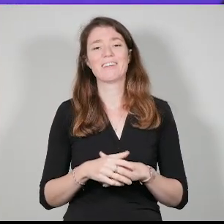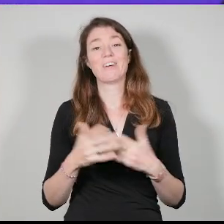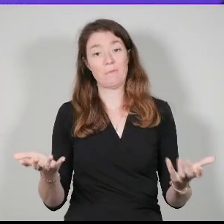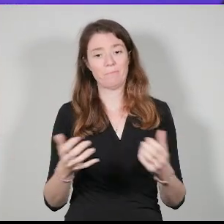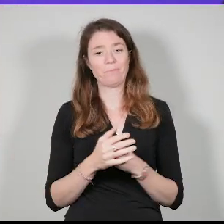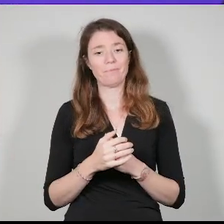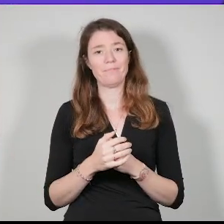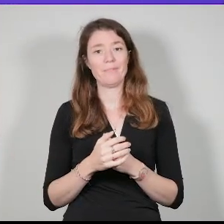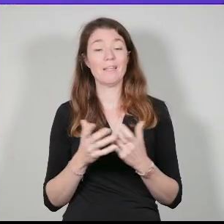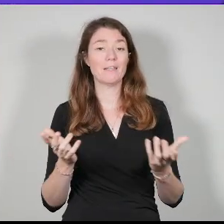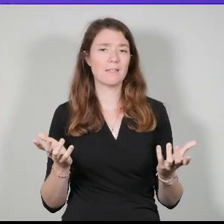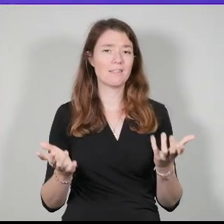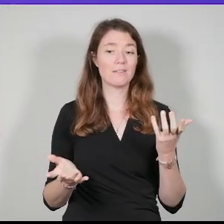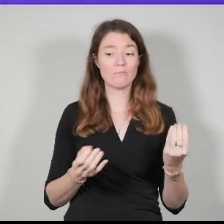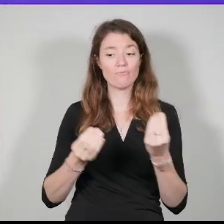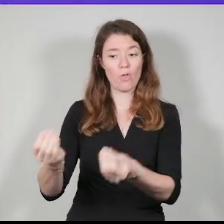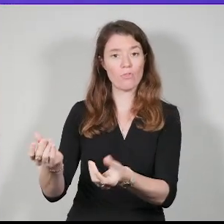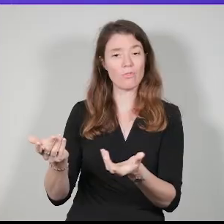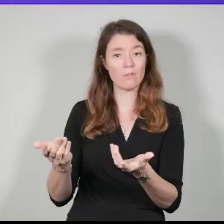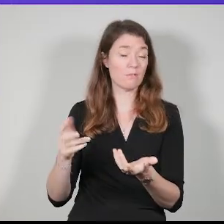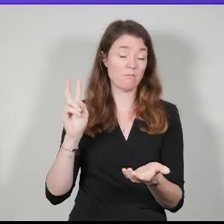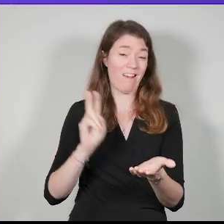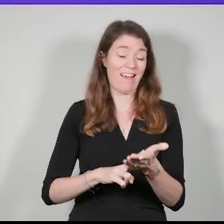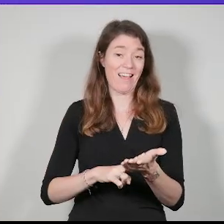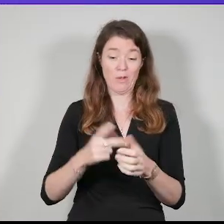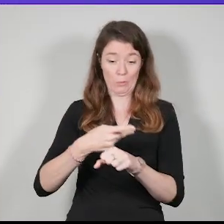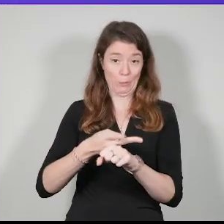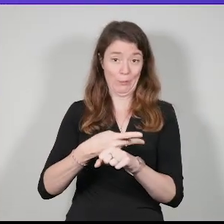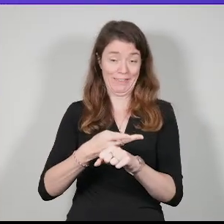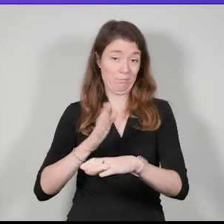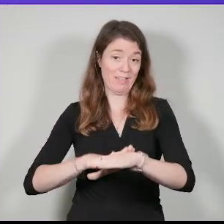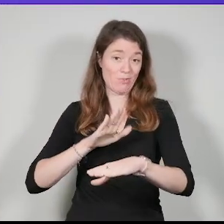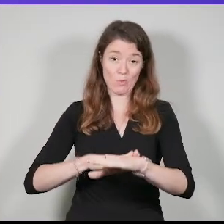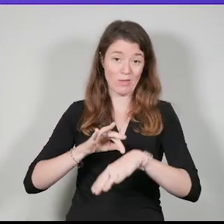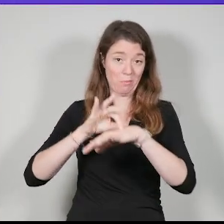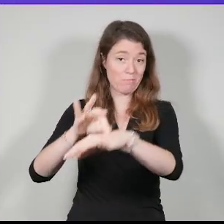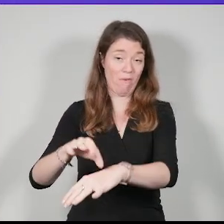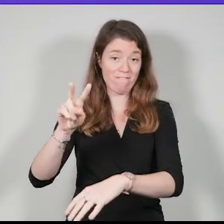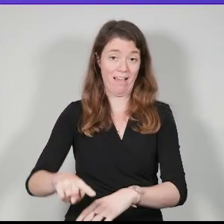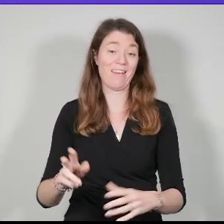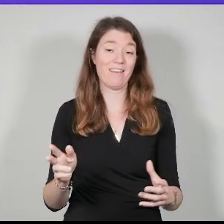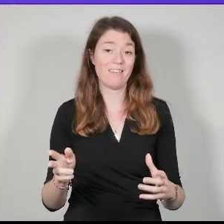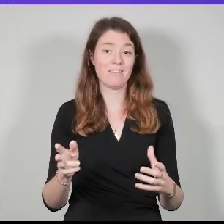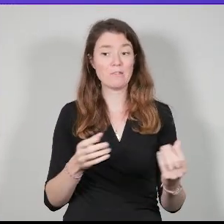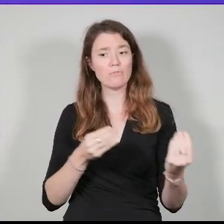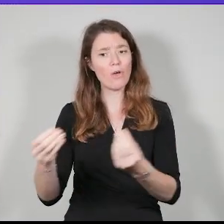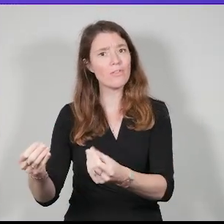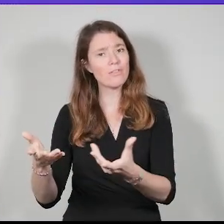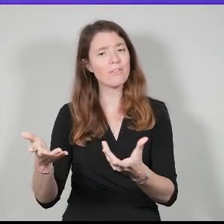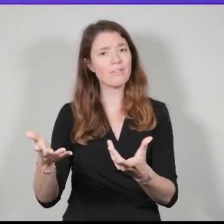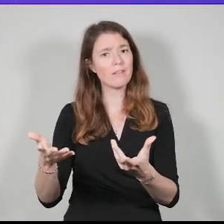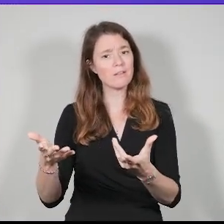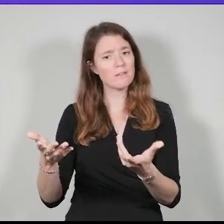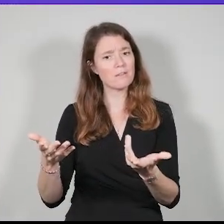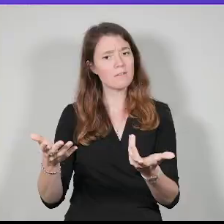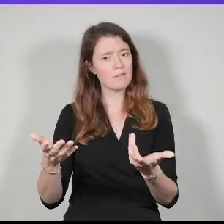Et donc, qui va permettre, c'est un véritable outil de prévention et d'accompagnement qui va permettre d'asseoir une certaine